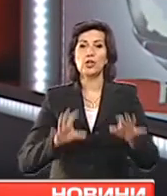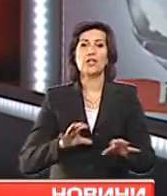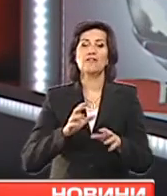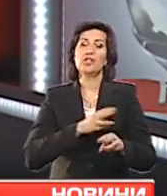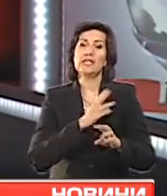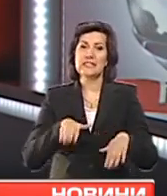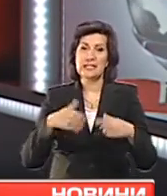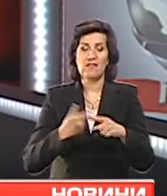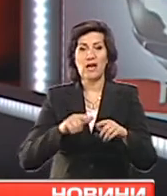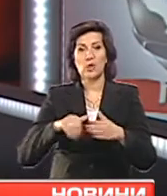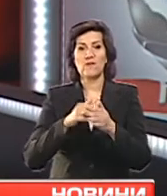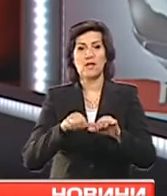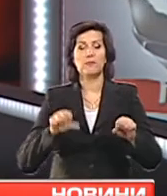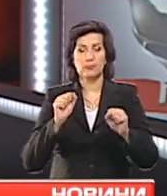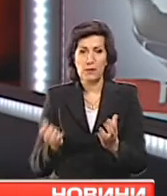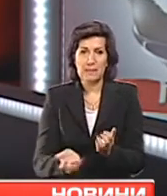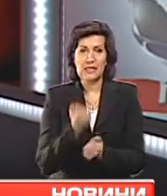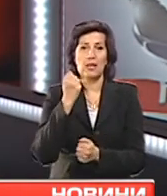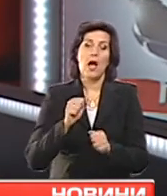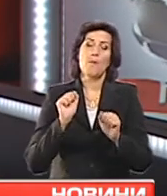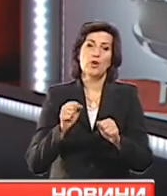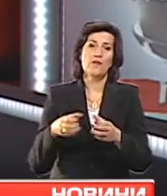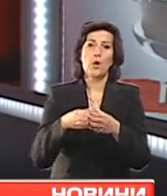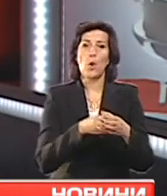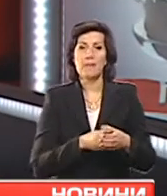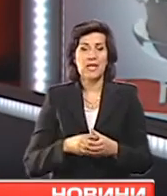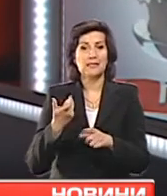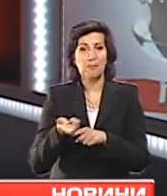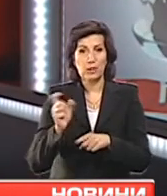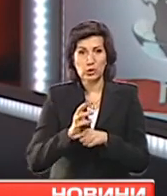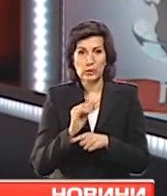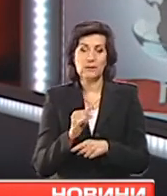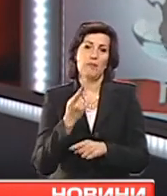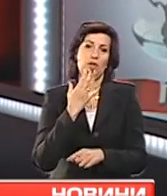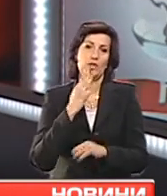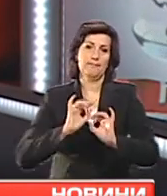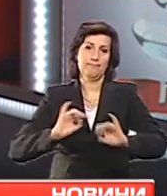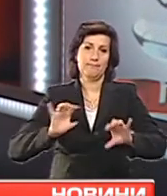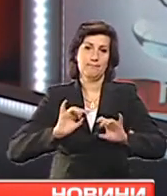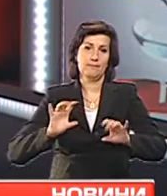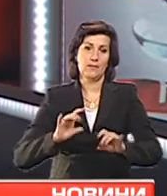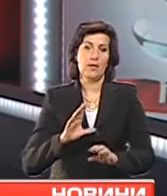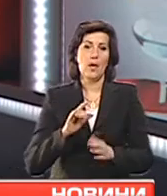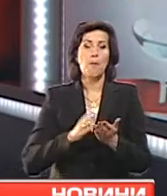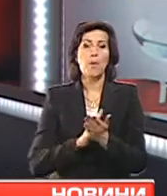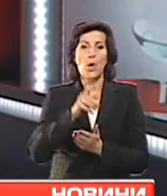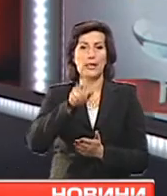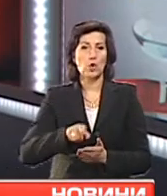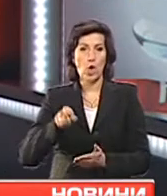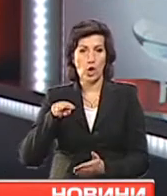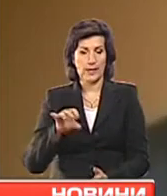має підтримувати. А про можливі комбінації майбутньої парламентської більшості Першому національному розказали політологи.